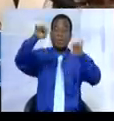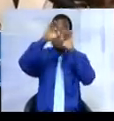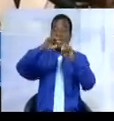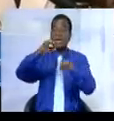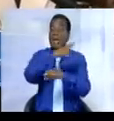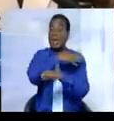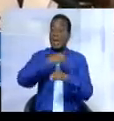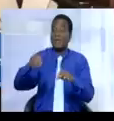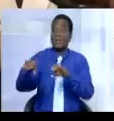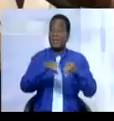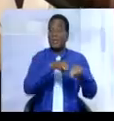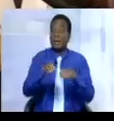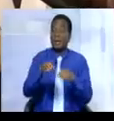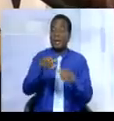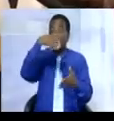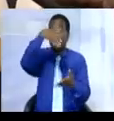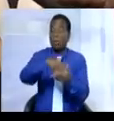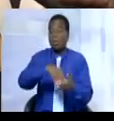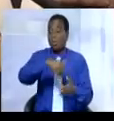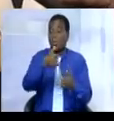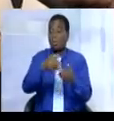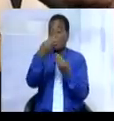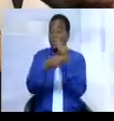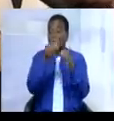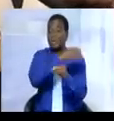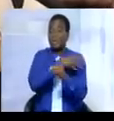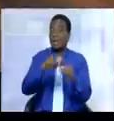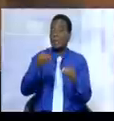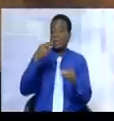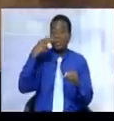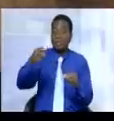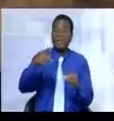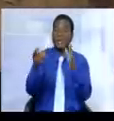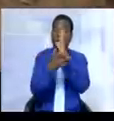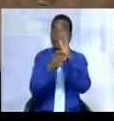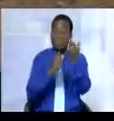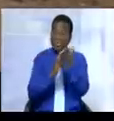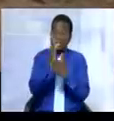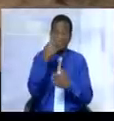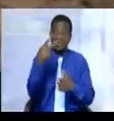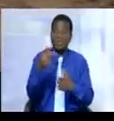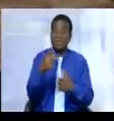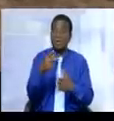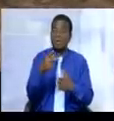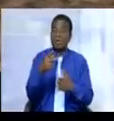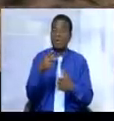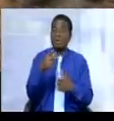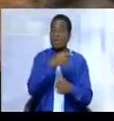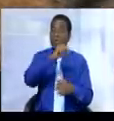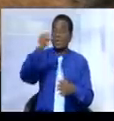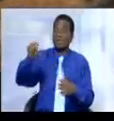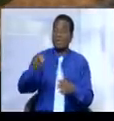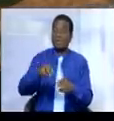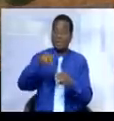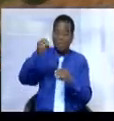partie de banane bio, c'est exceptionnel. Et nous avons vu que la technique est bien maîtrisée, à la fois donc au niveau donc des